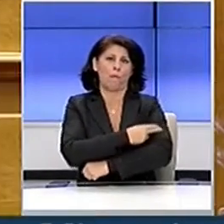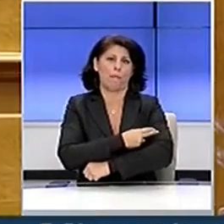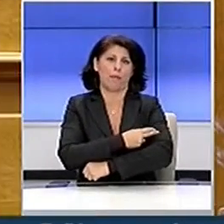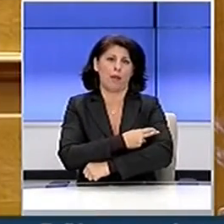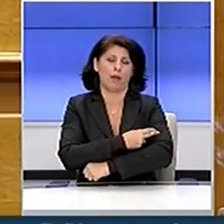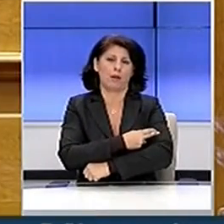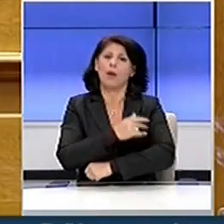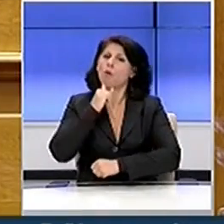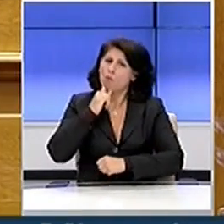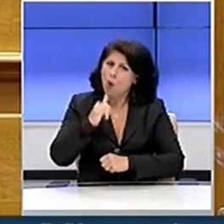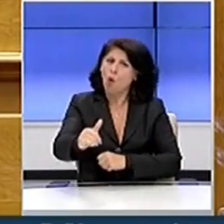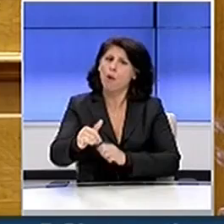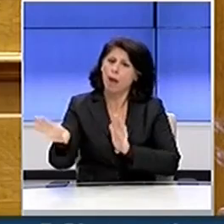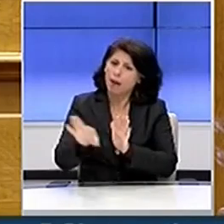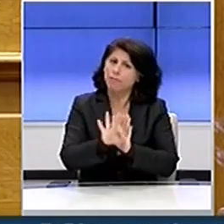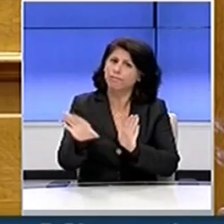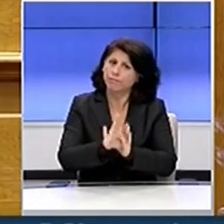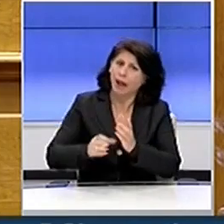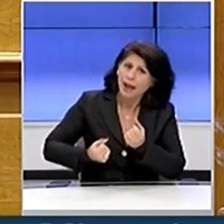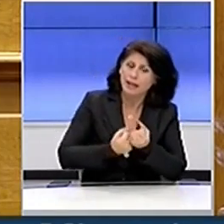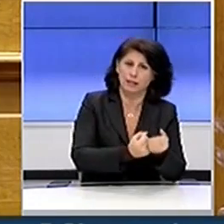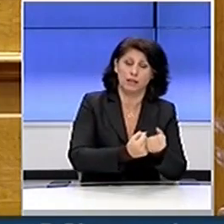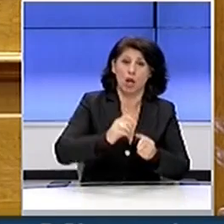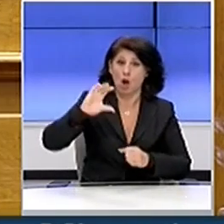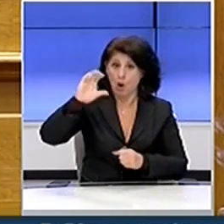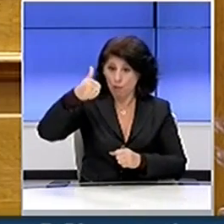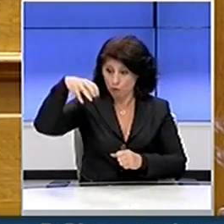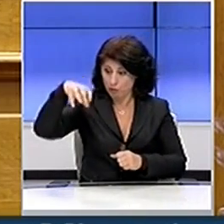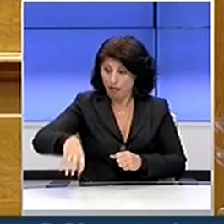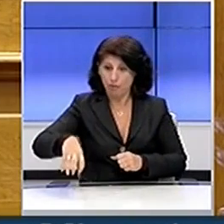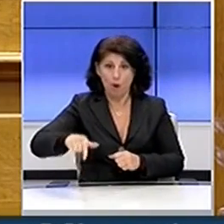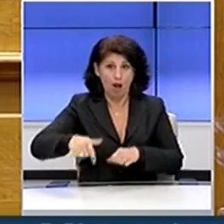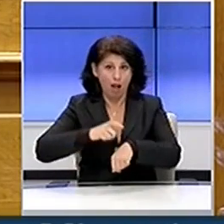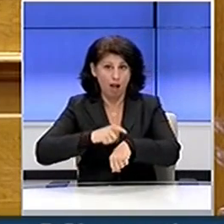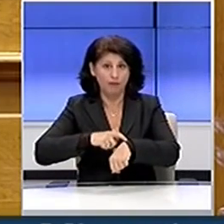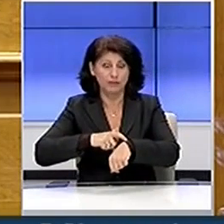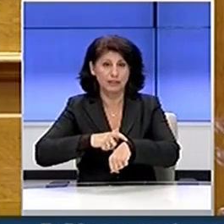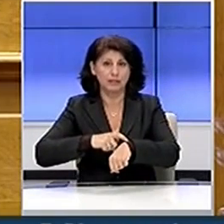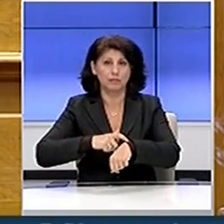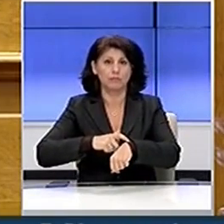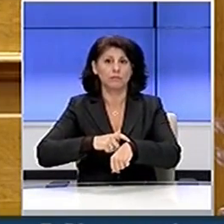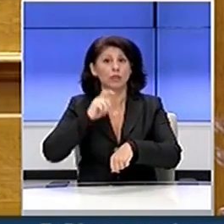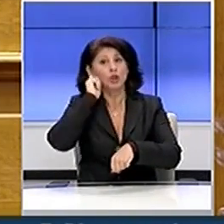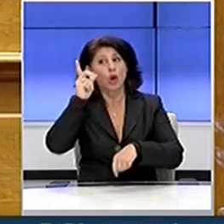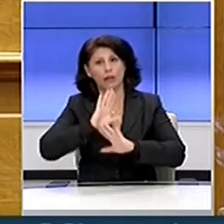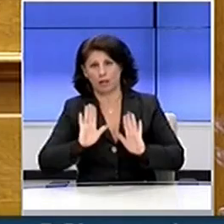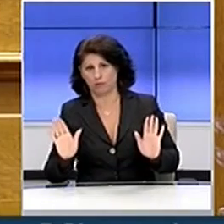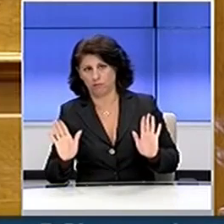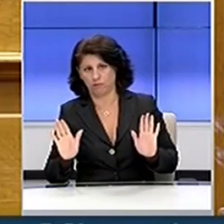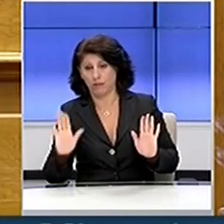διαρκώς και ενισχύονται. Πρώτος σταθμός μας αυτή τη στιγμή θα είναι οι γιορτές. Αν